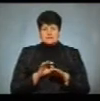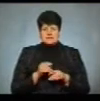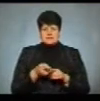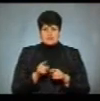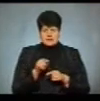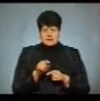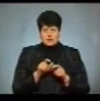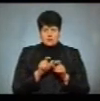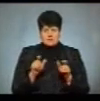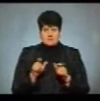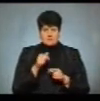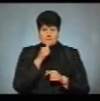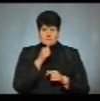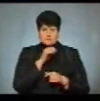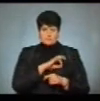в експлуатацію.